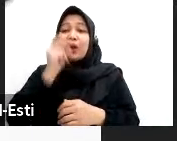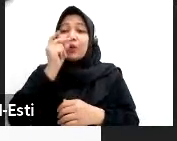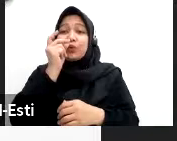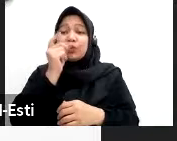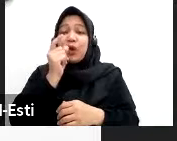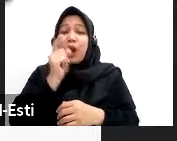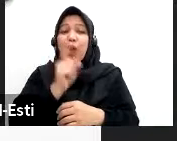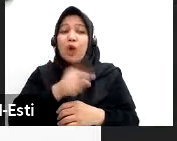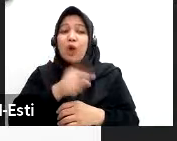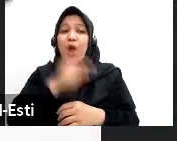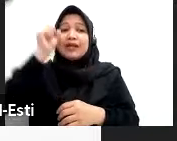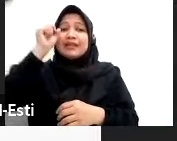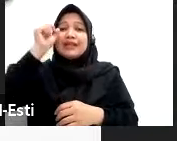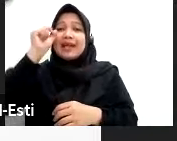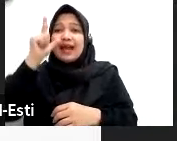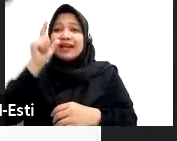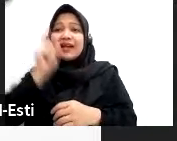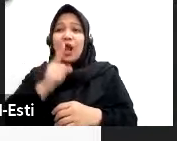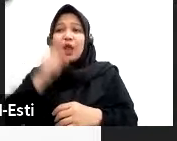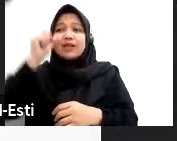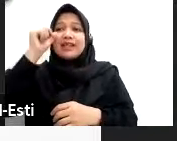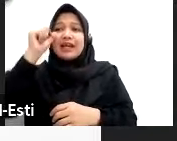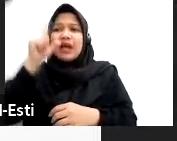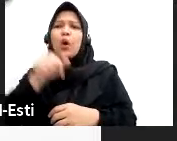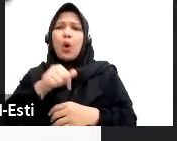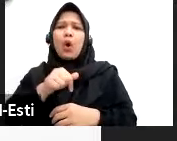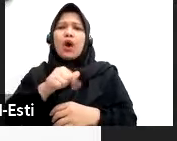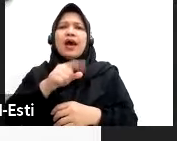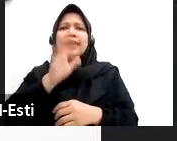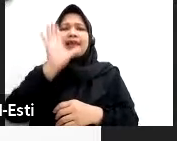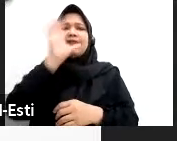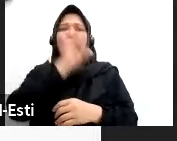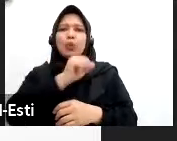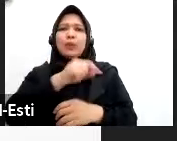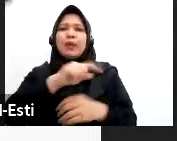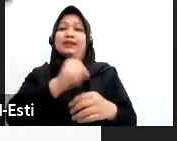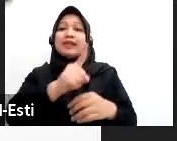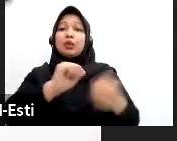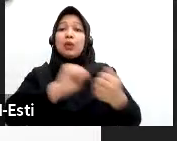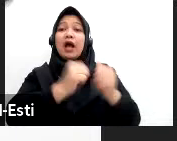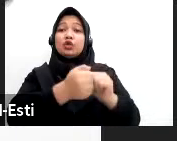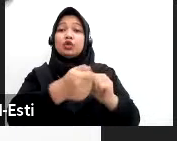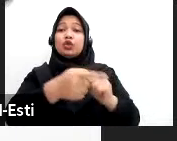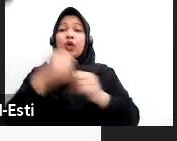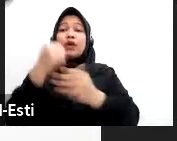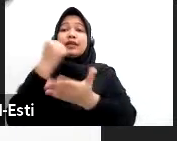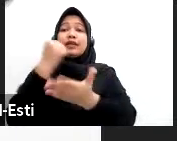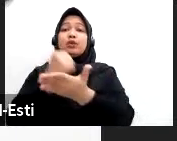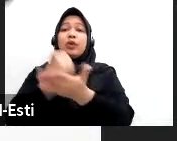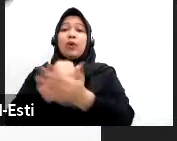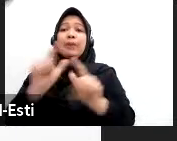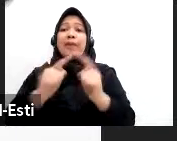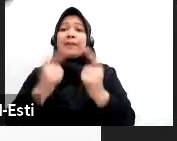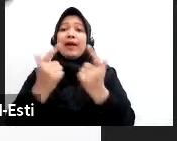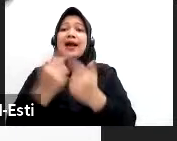bahwa Oh ini sengketa ini menjadi kewenangan tiga lembaga Hai tapi bisa juga bahwa pengaturan hukum